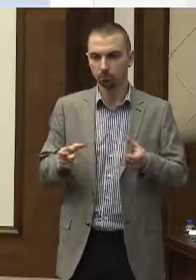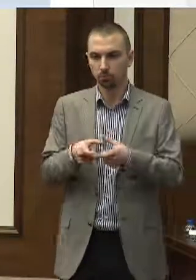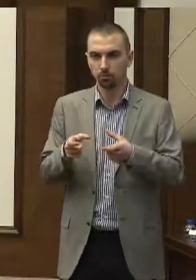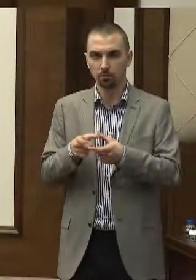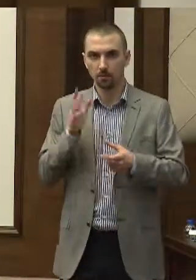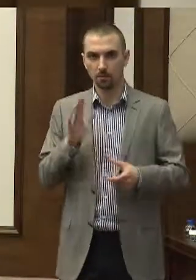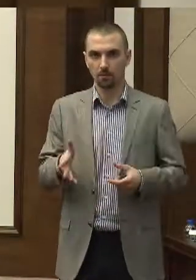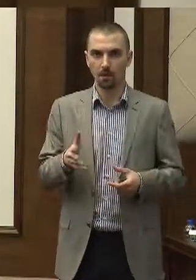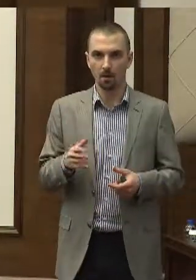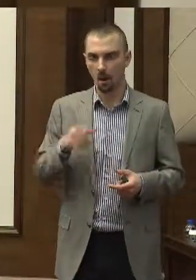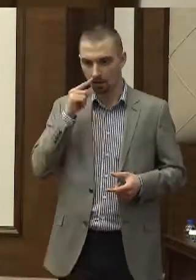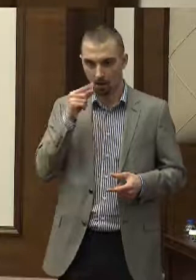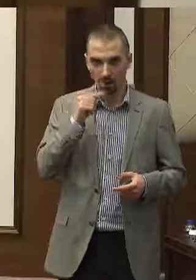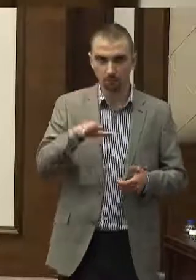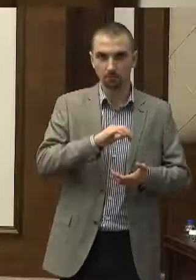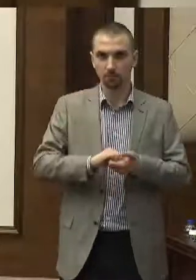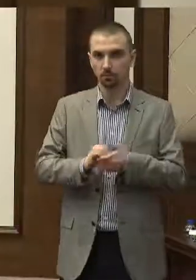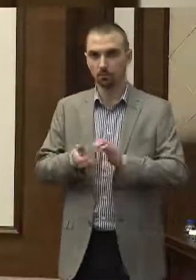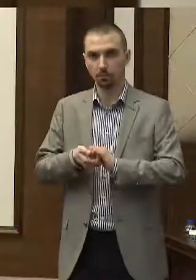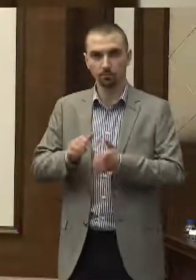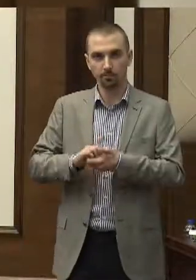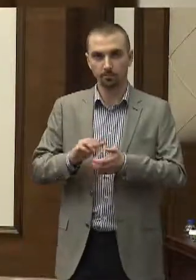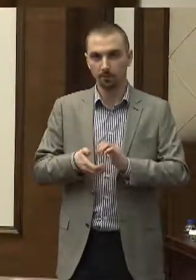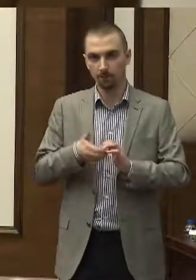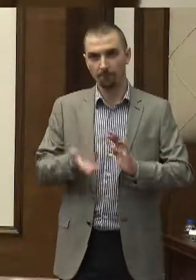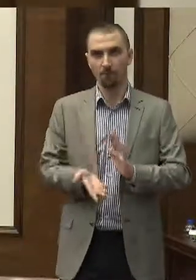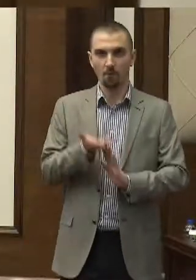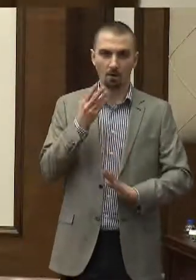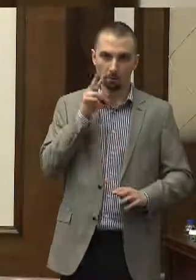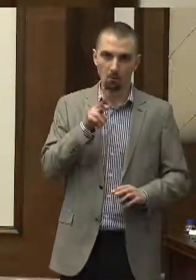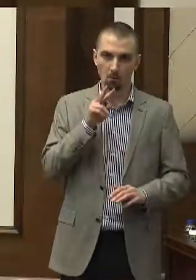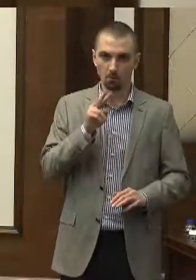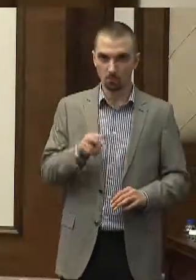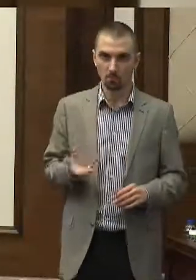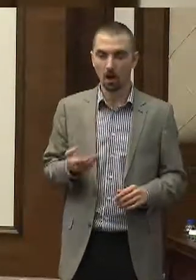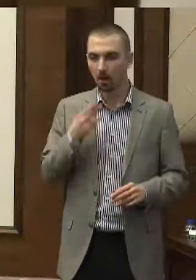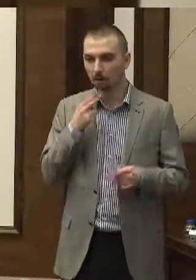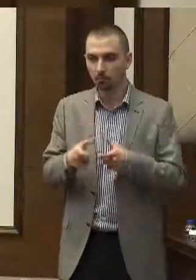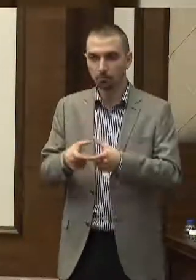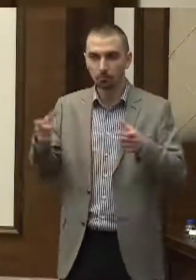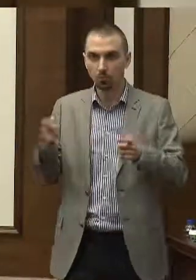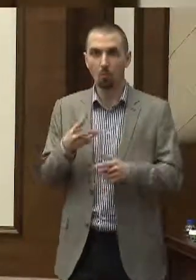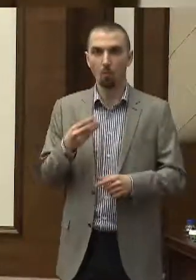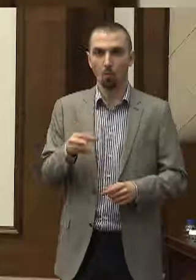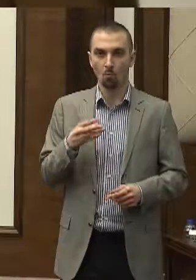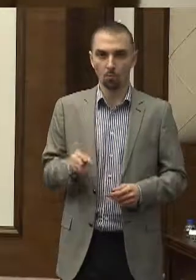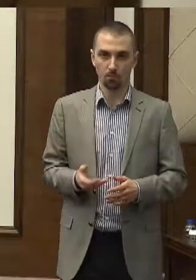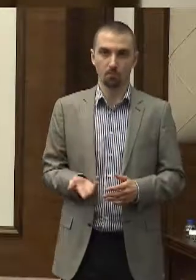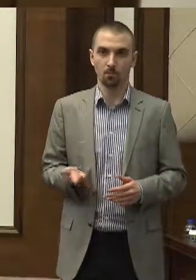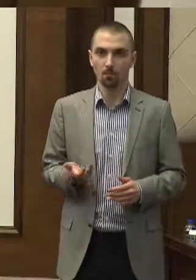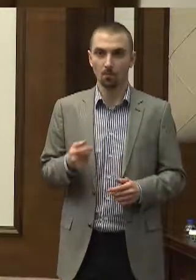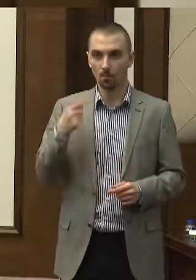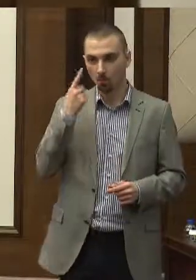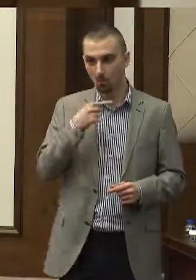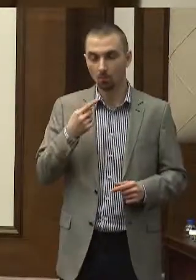siyasal cinsiyeti ön plana çıkaran anlayışlarının kadın temsil sorununun büyümesine neden olduğunu, bu